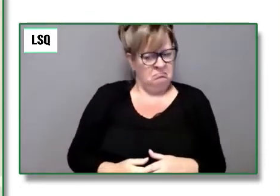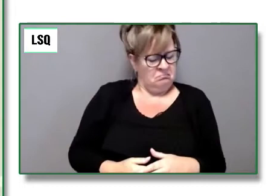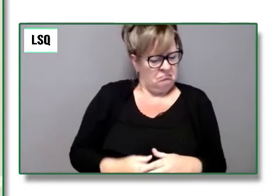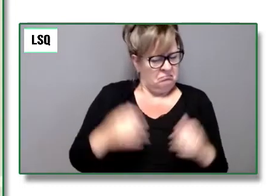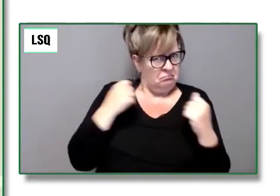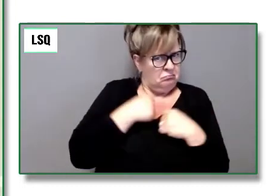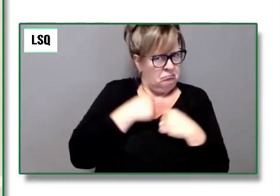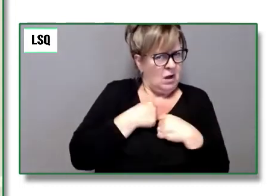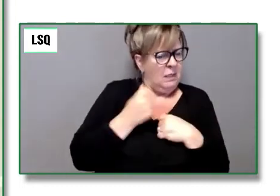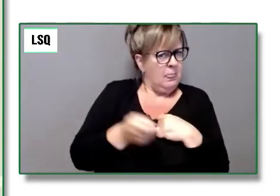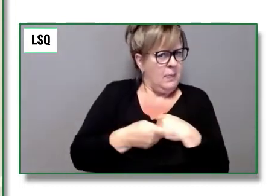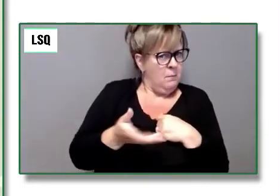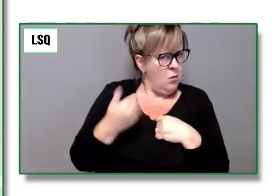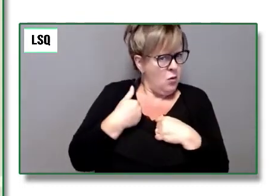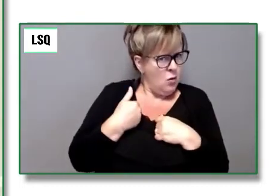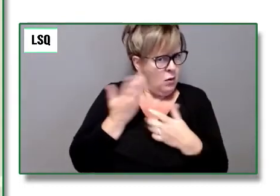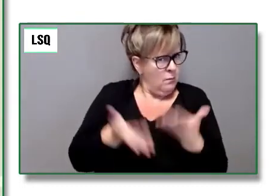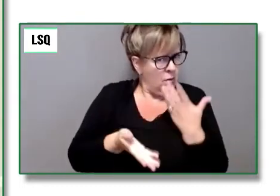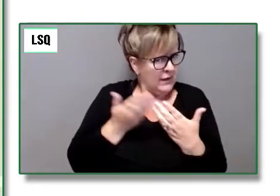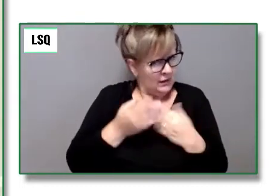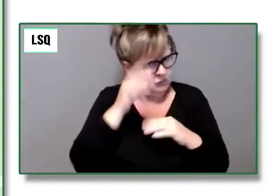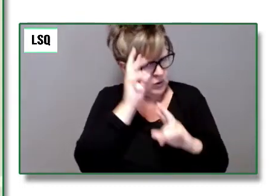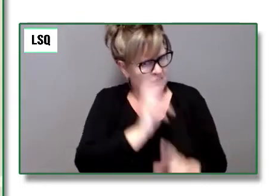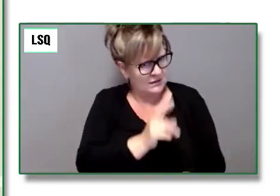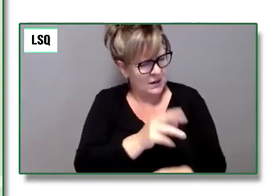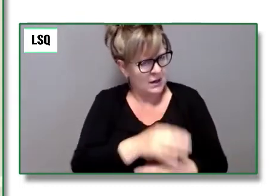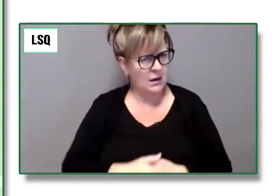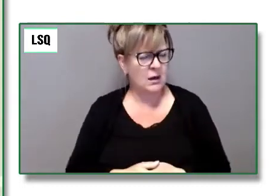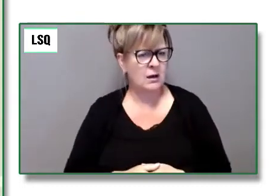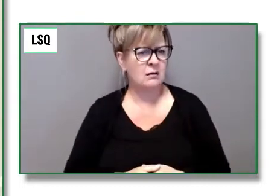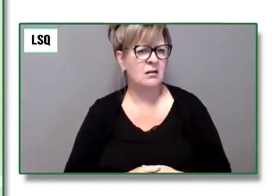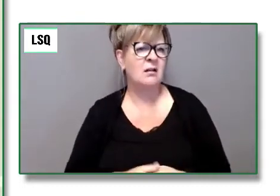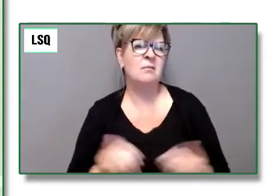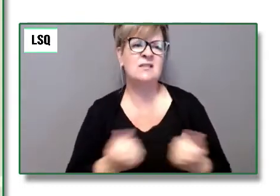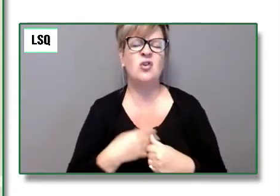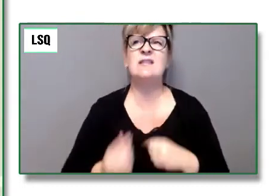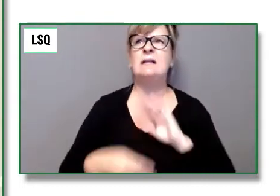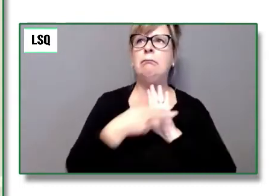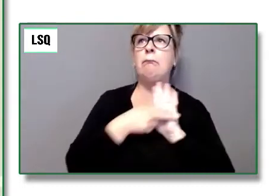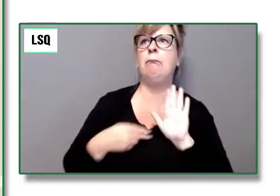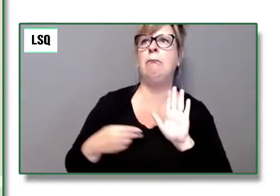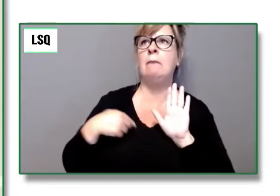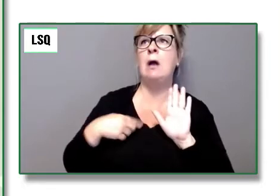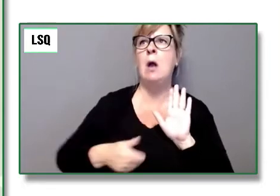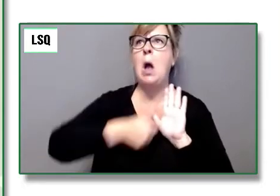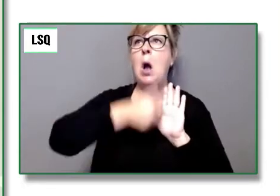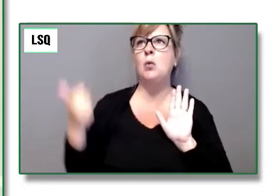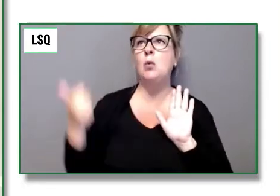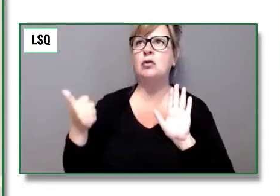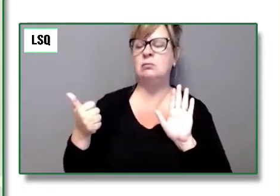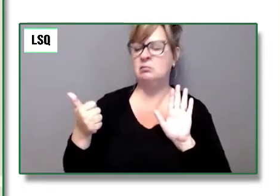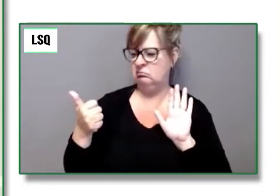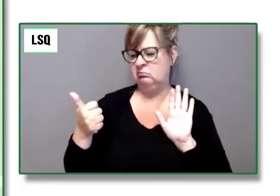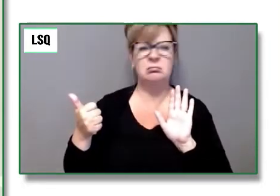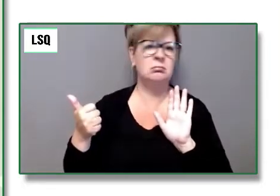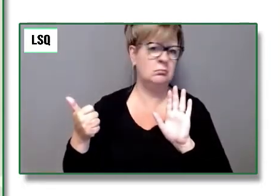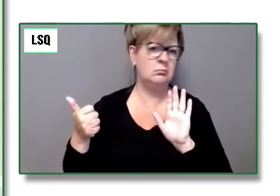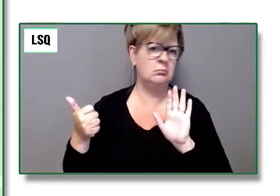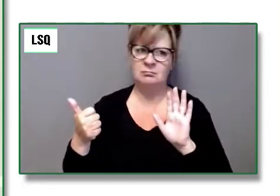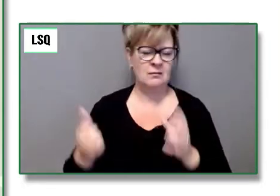cela n'existe plus, c'est ça l'accessibilité. Et ce qui est remarquable dans cette conférence, c'est